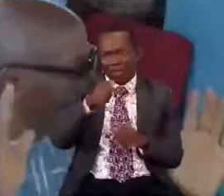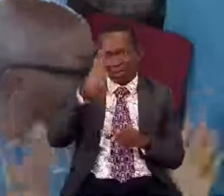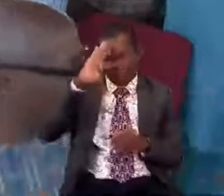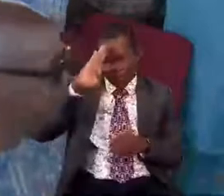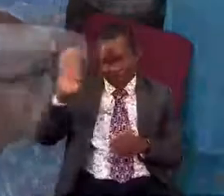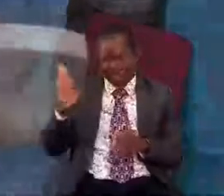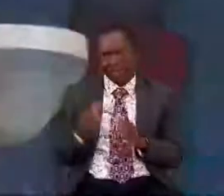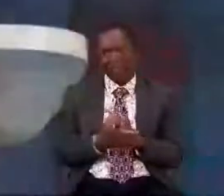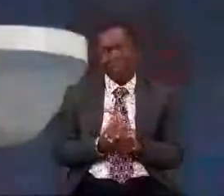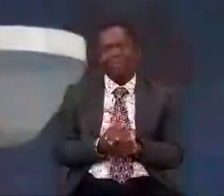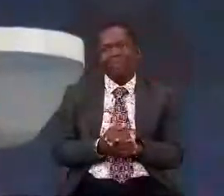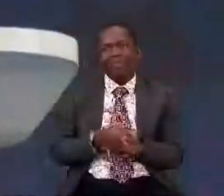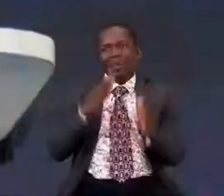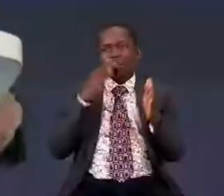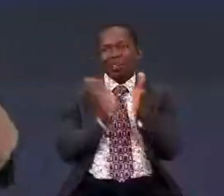Bonjour tout le monde.